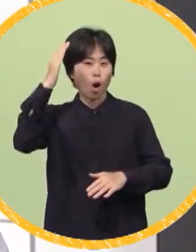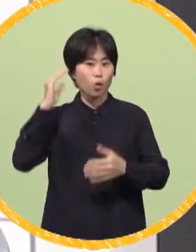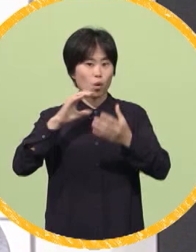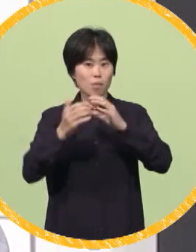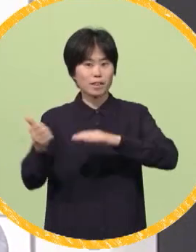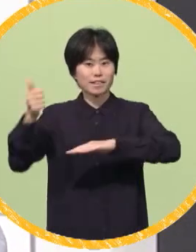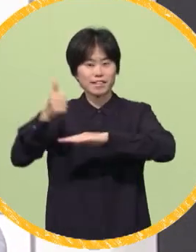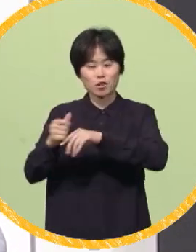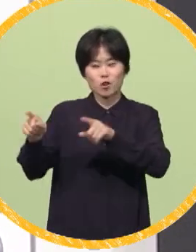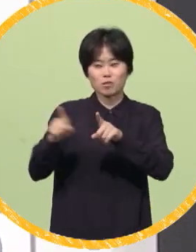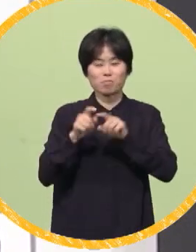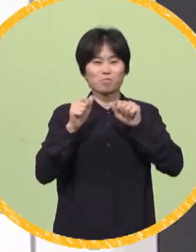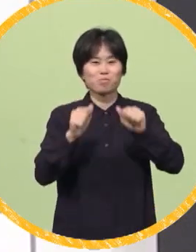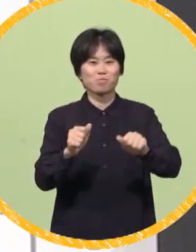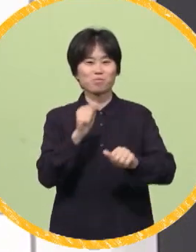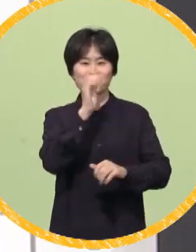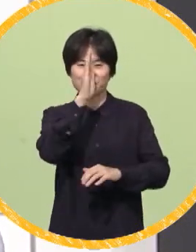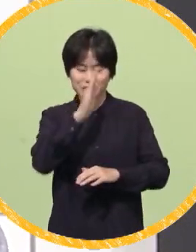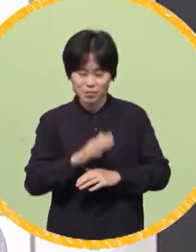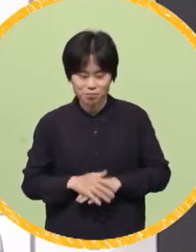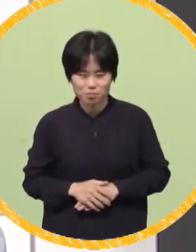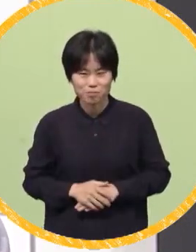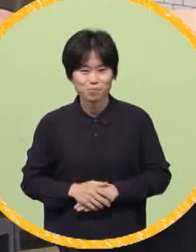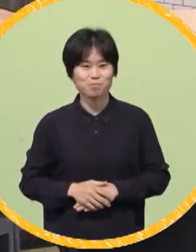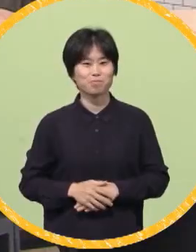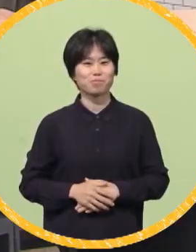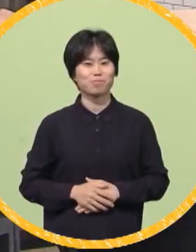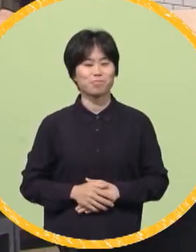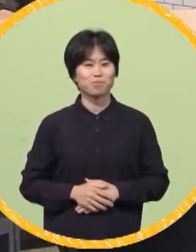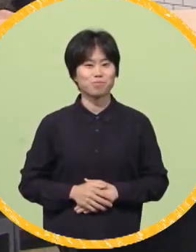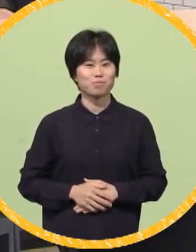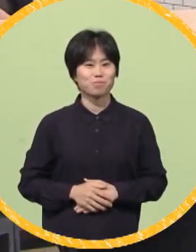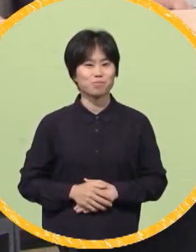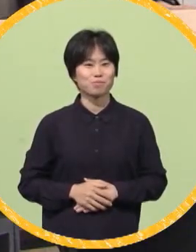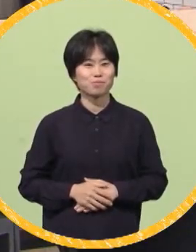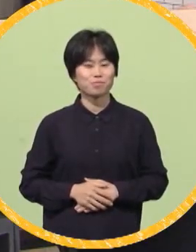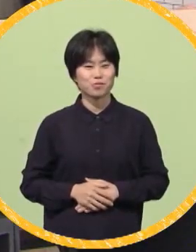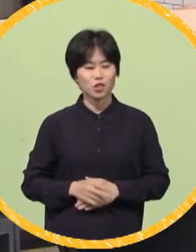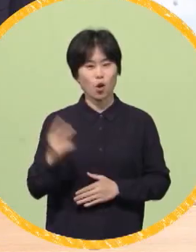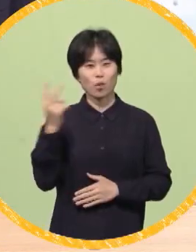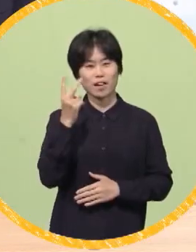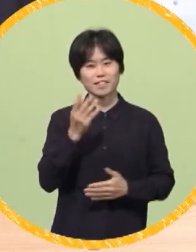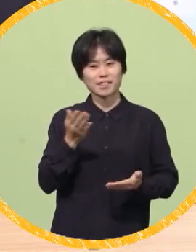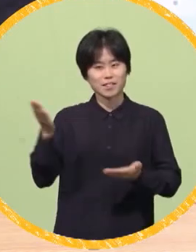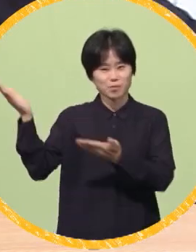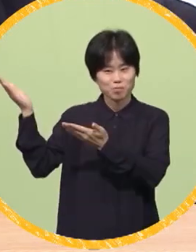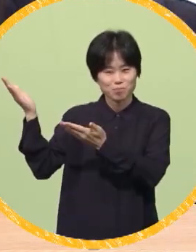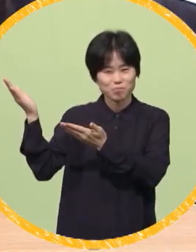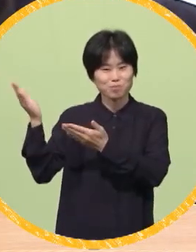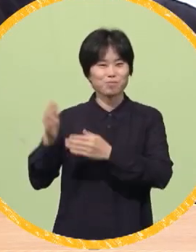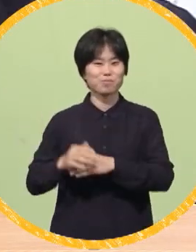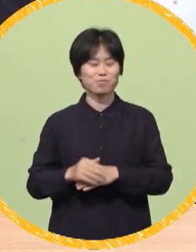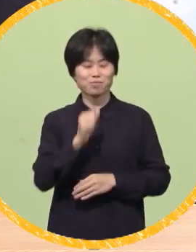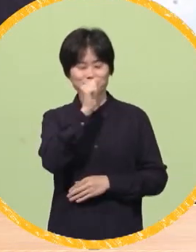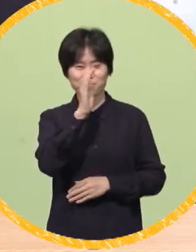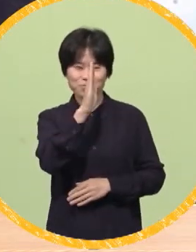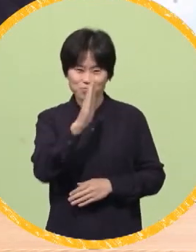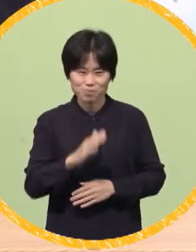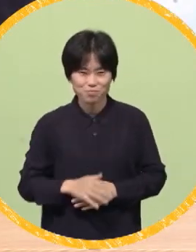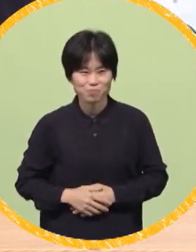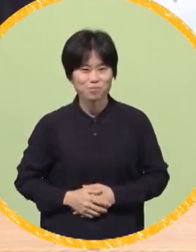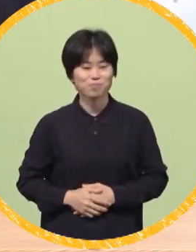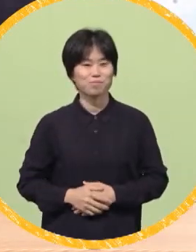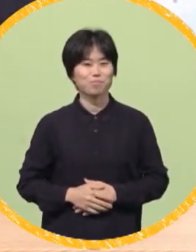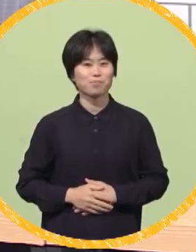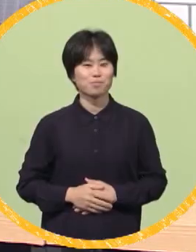送りしたいと思います。よろしくお願いいたします。 よろしくお願いします。 そしておなじみのお二人さんです。 はい、よろしくお願いします。よろしくお願いします。